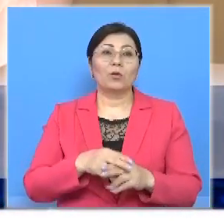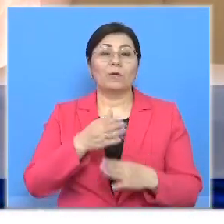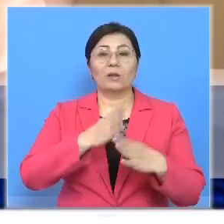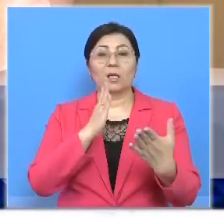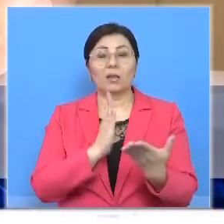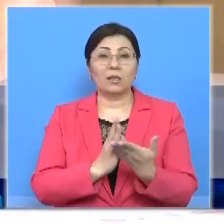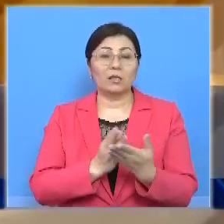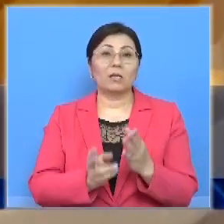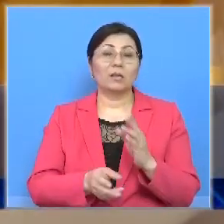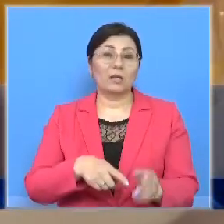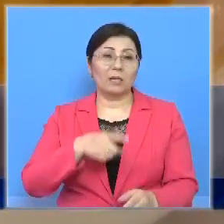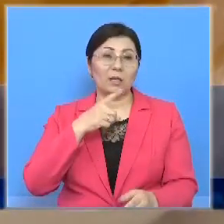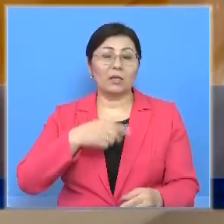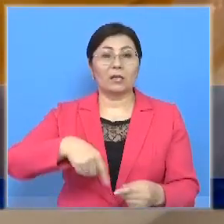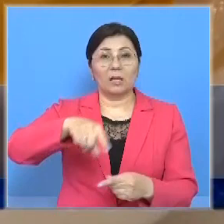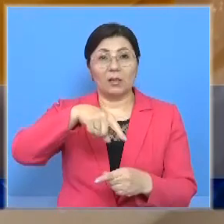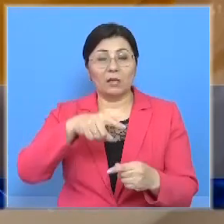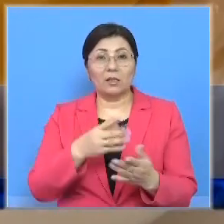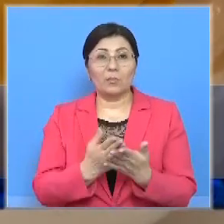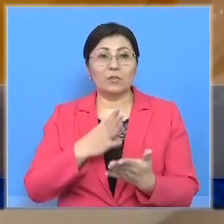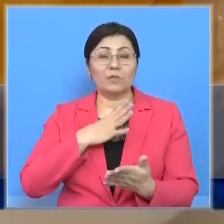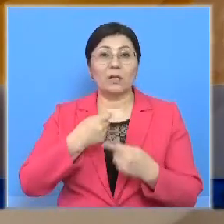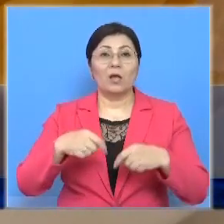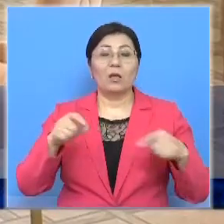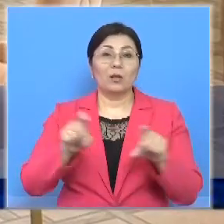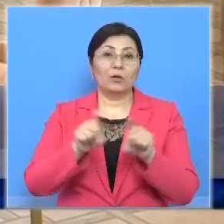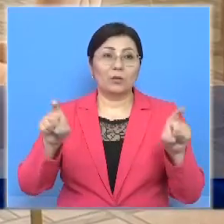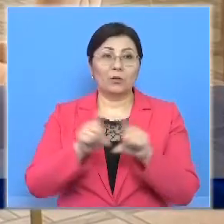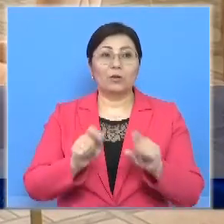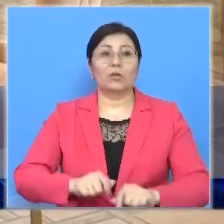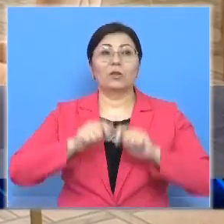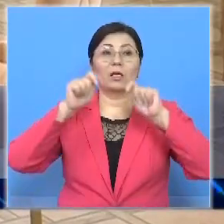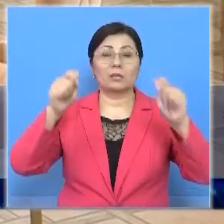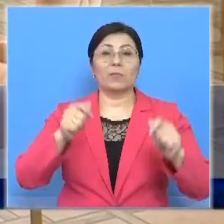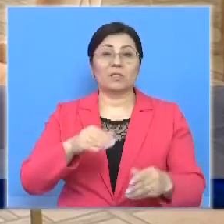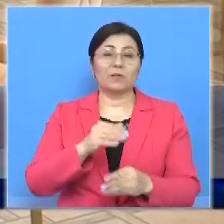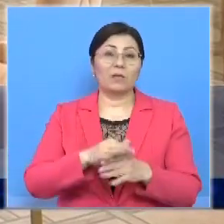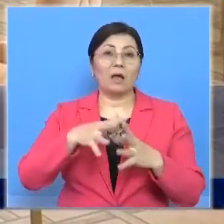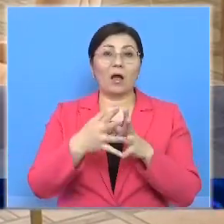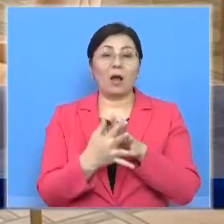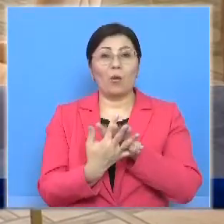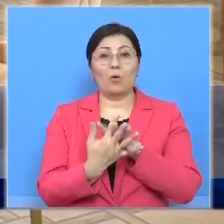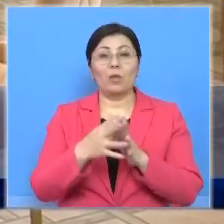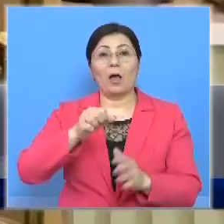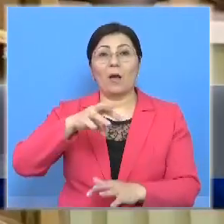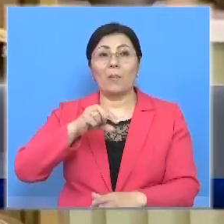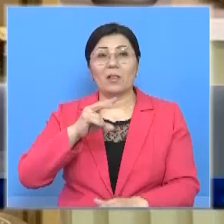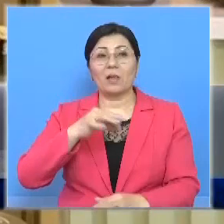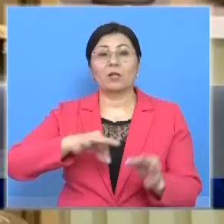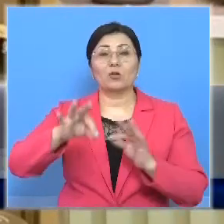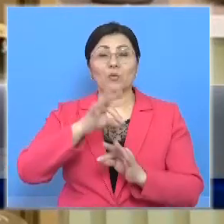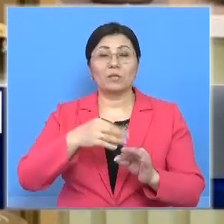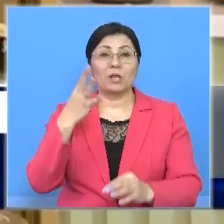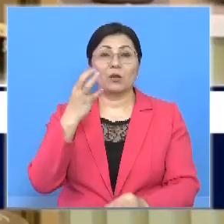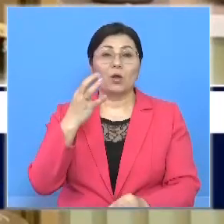өнімдері торт пісірілетін болса, жуырда ғана өнімді саудалау үшін дүкен ашылды. Ішін жабдықтау үшін ауыл аманаты жобасының көмегі тиді. 4